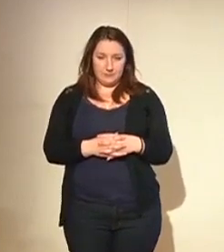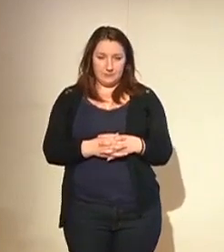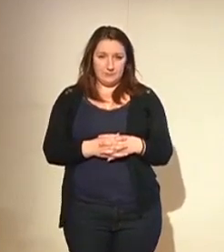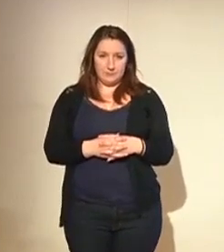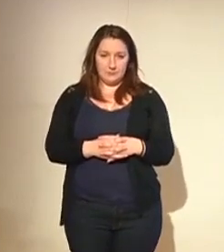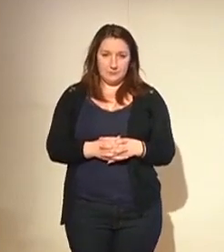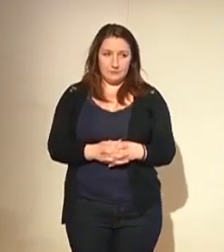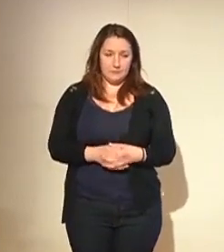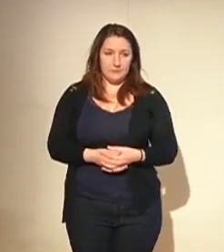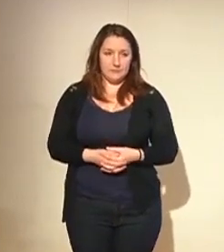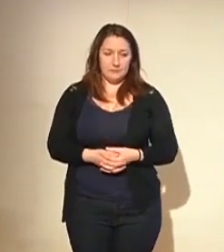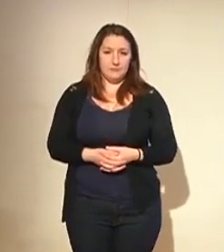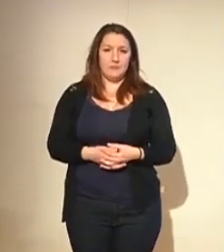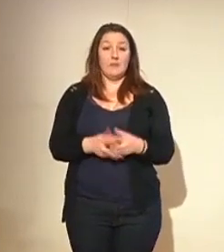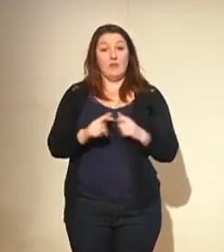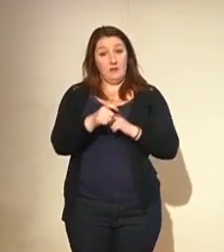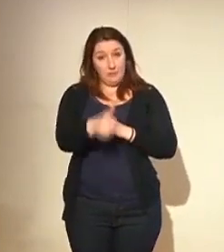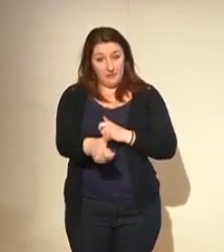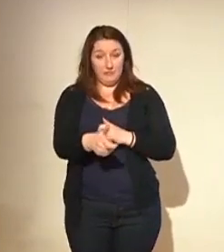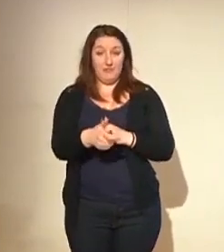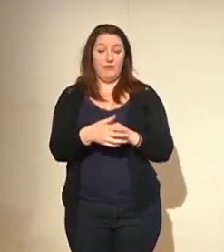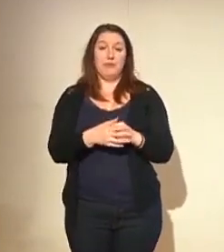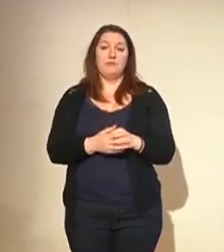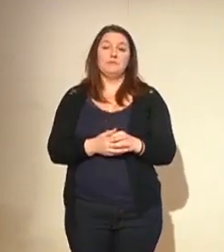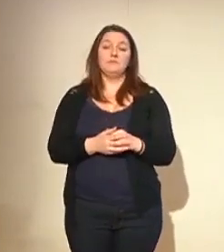tourisme et puis après il nous faudra